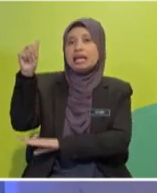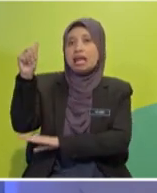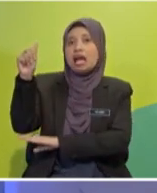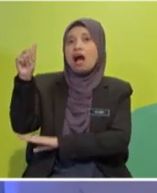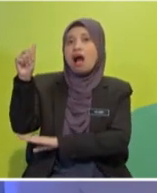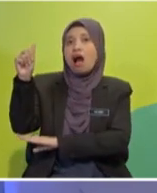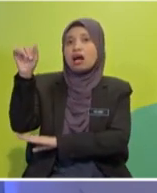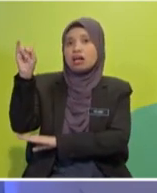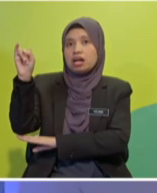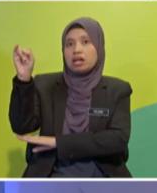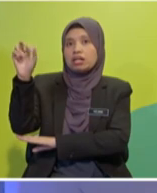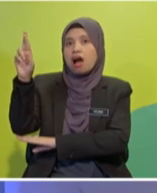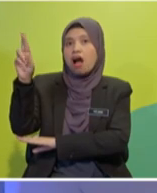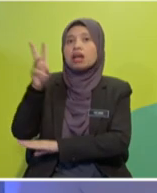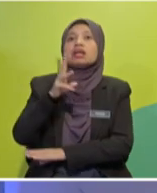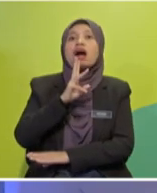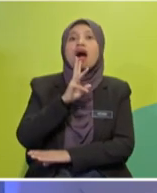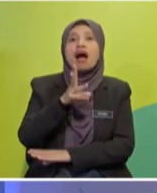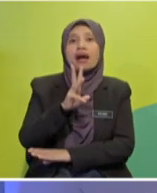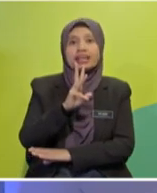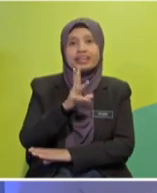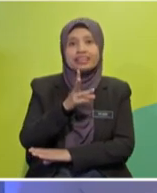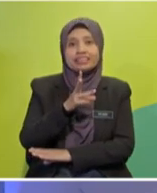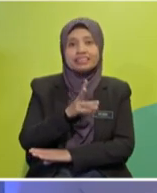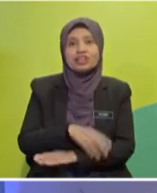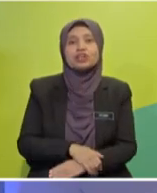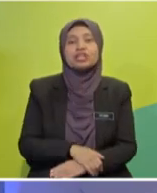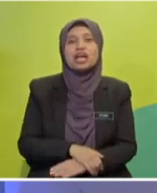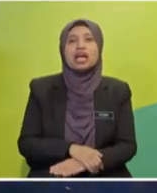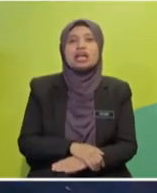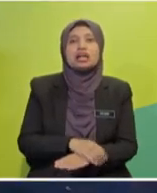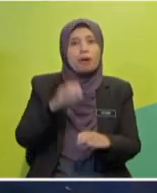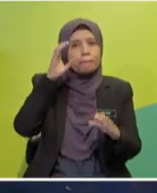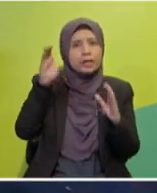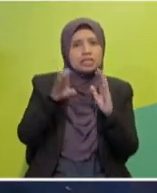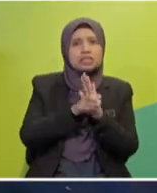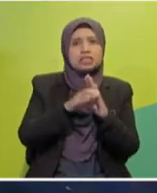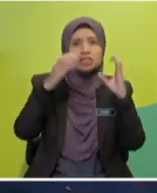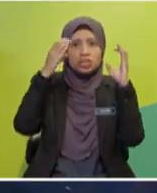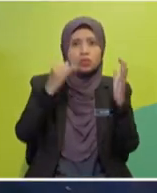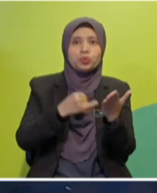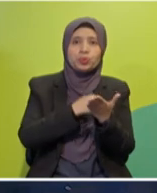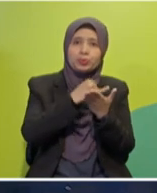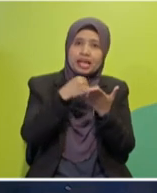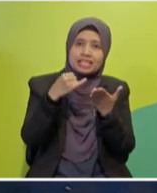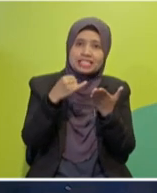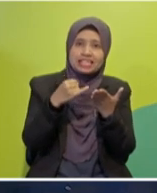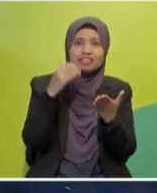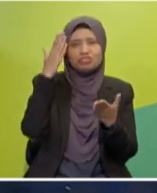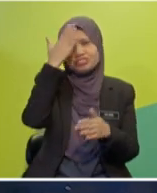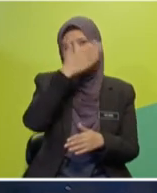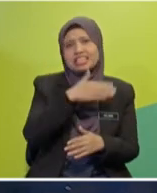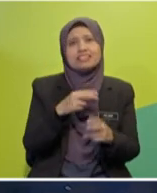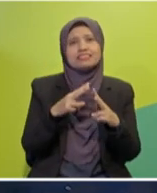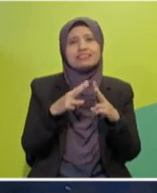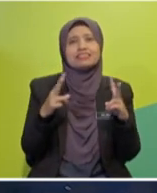Tadi. Cantik cikgu ada. Betul cikgu. Cikgu lukis tau. Okey tak ni? Saya rasa betul cantik tu